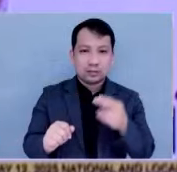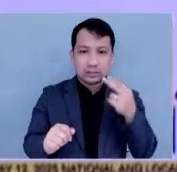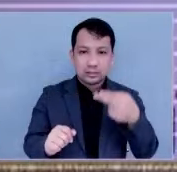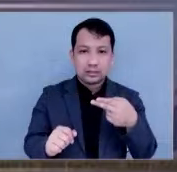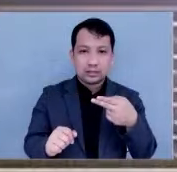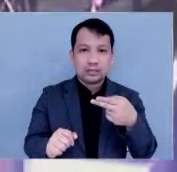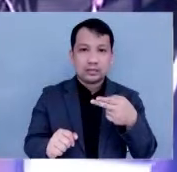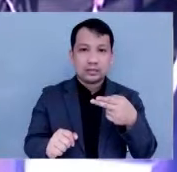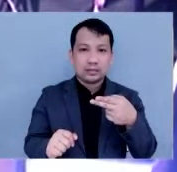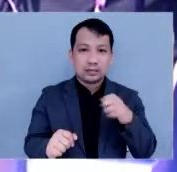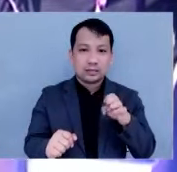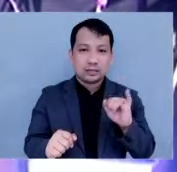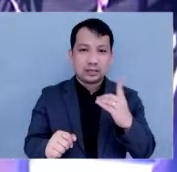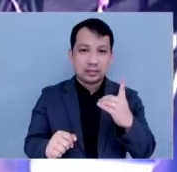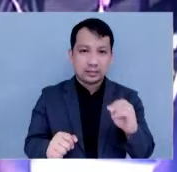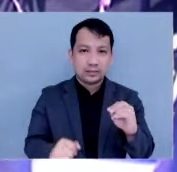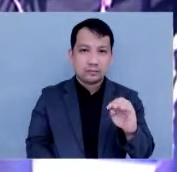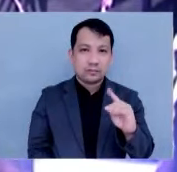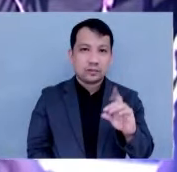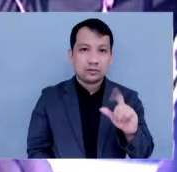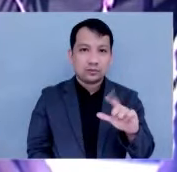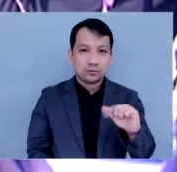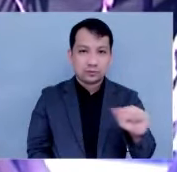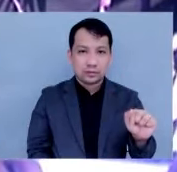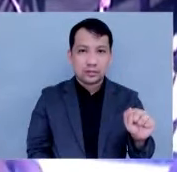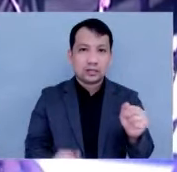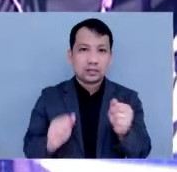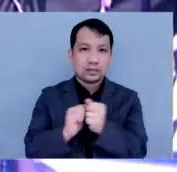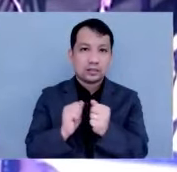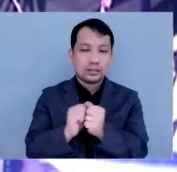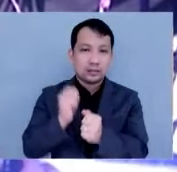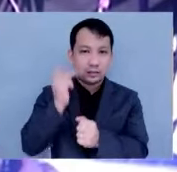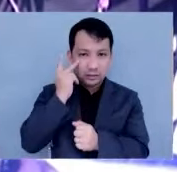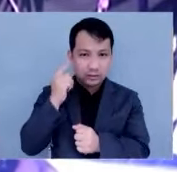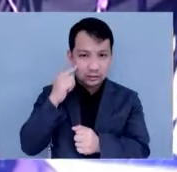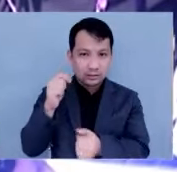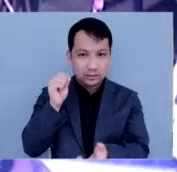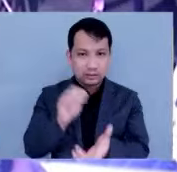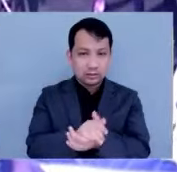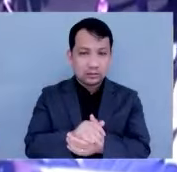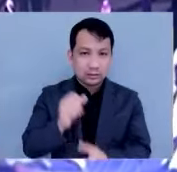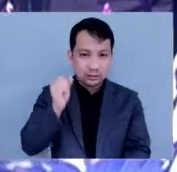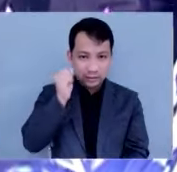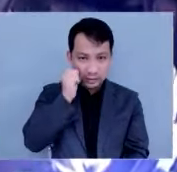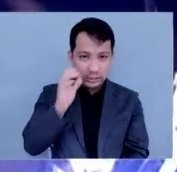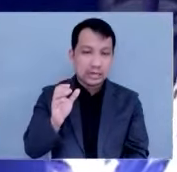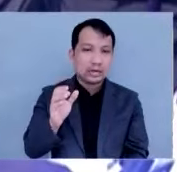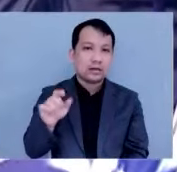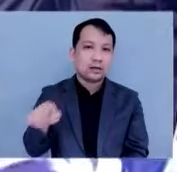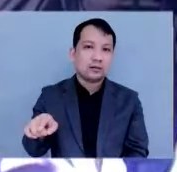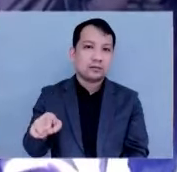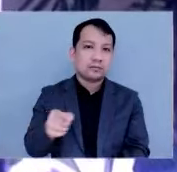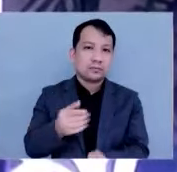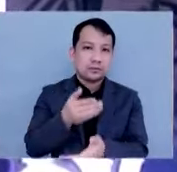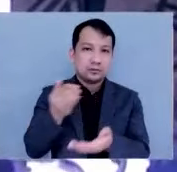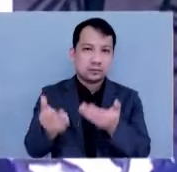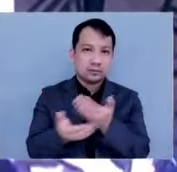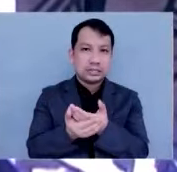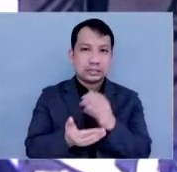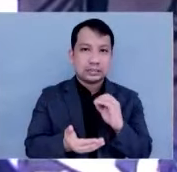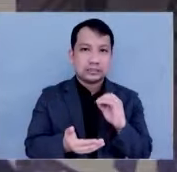Senado. Kasama naman ni dating Senador Kiko Pangilinan ang misis na si Sharon Coneta nang maghain ng kanyang re-election